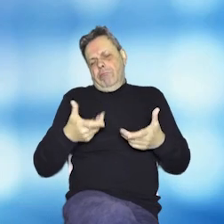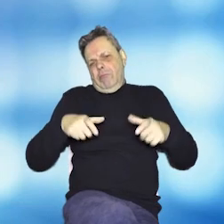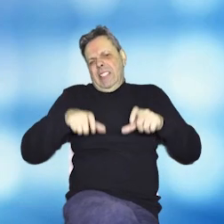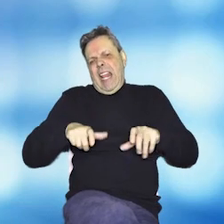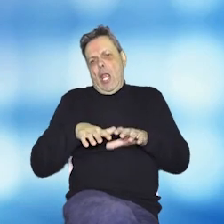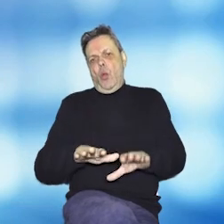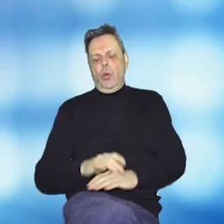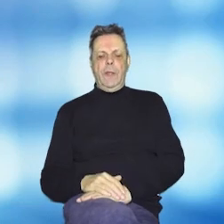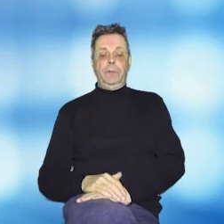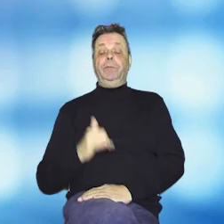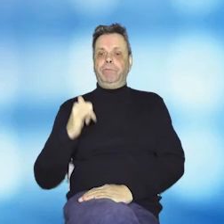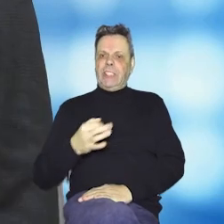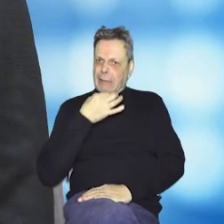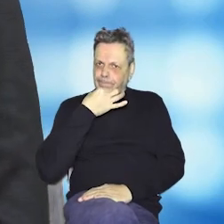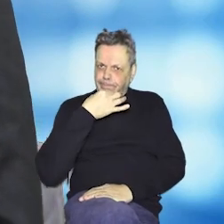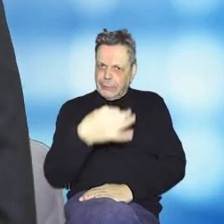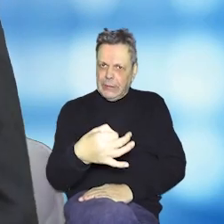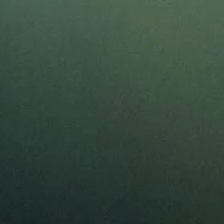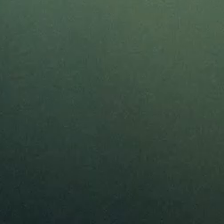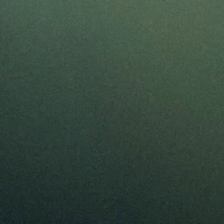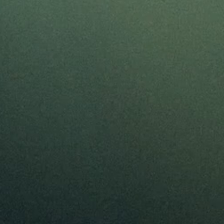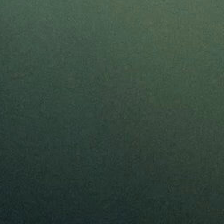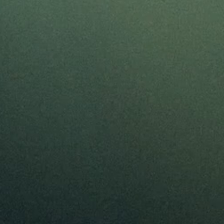Ha, sad dolazi pitanje.